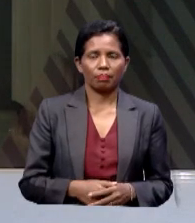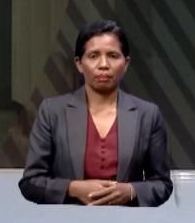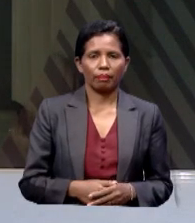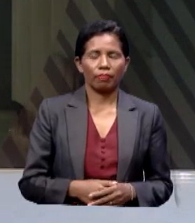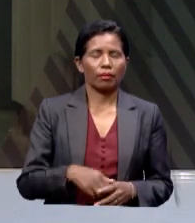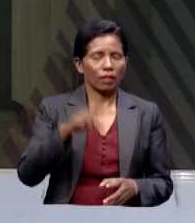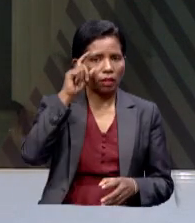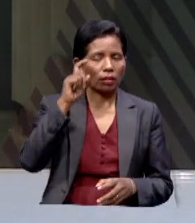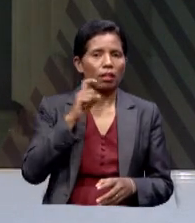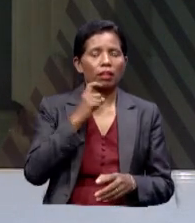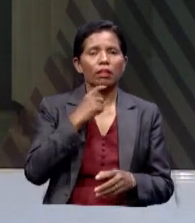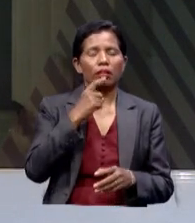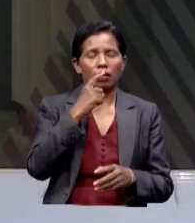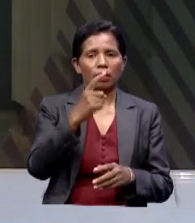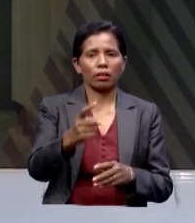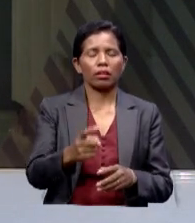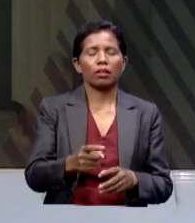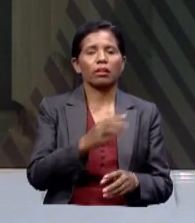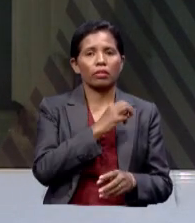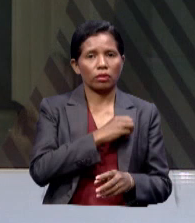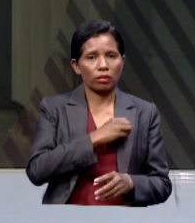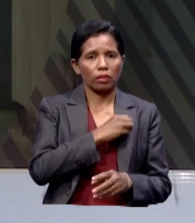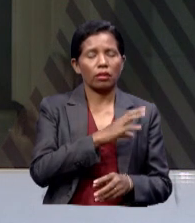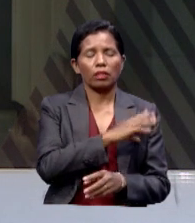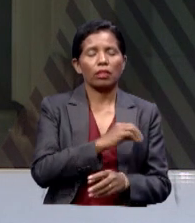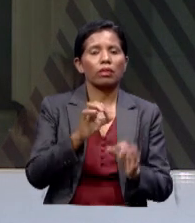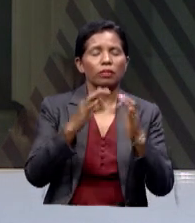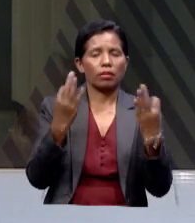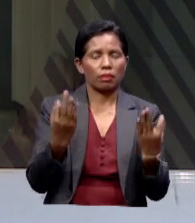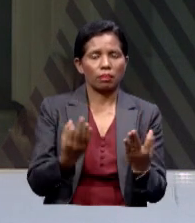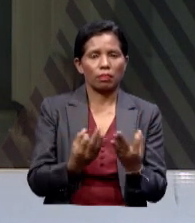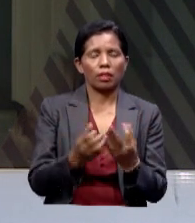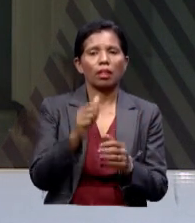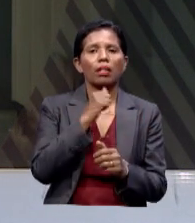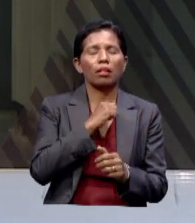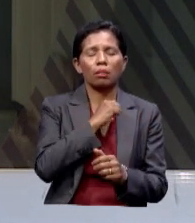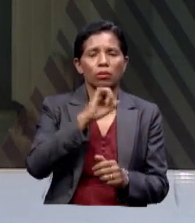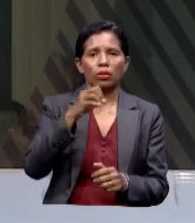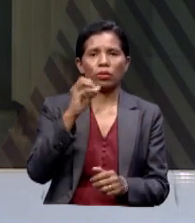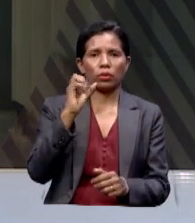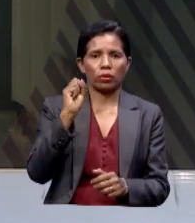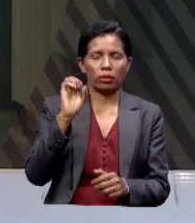Saudara Sanan Gusmão hatur sentido condolensi aba familia Monsenhor José Antonio da Costa.